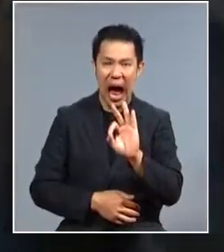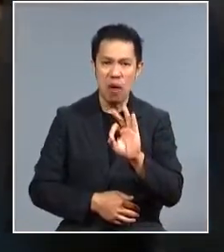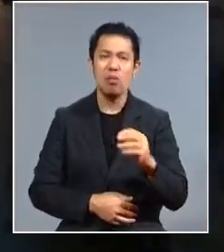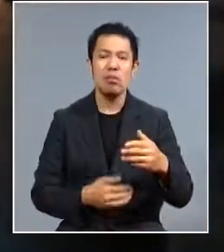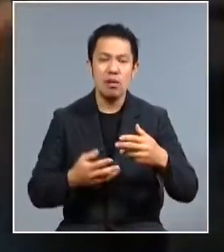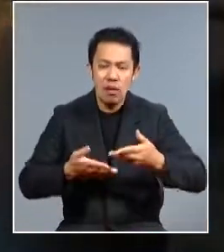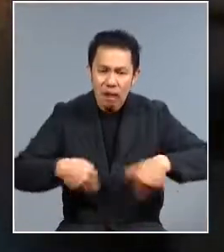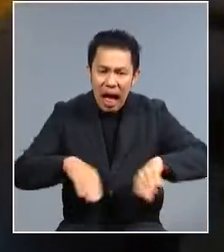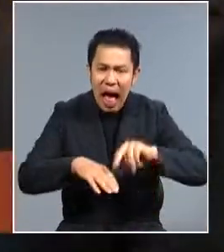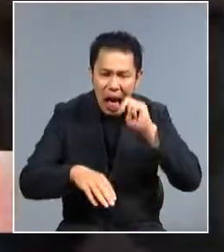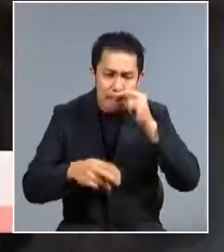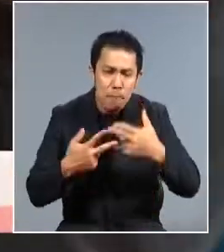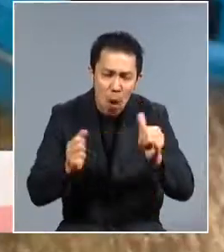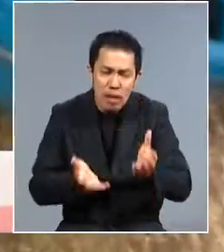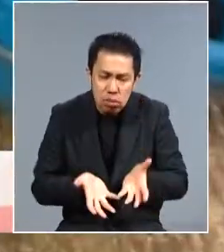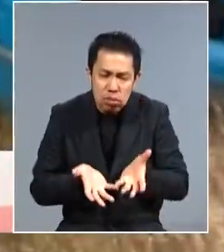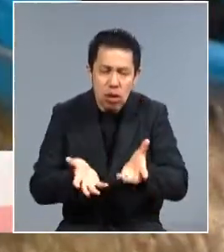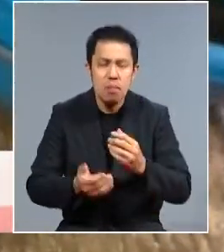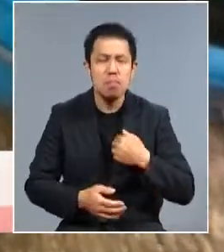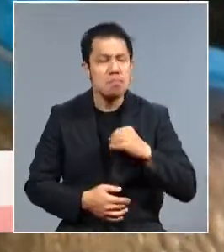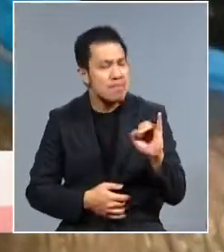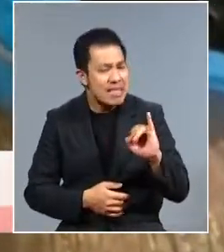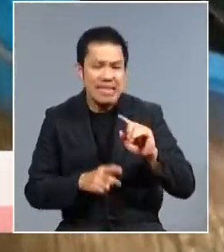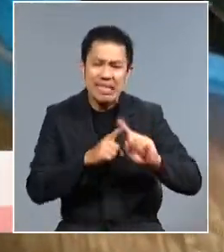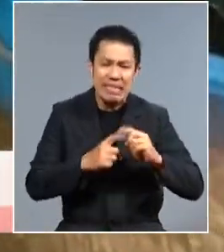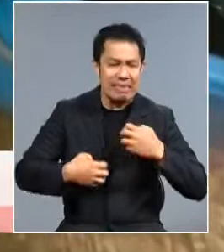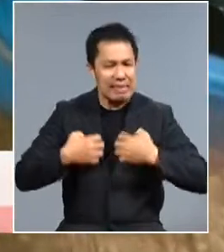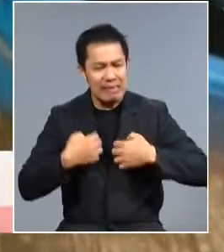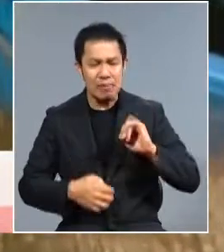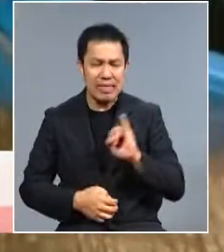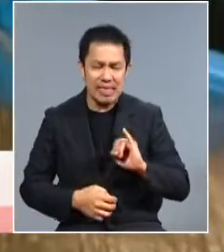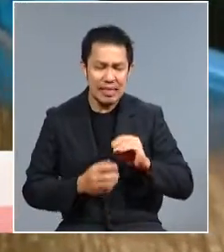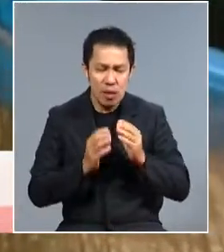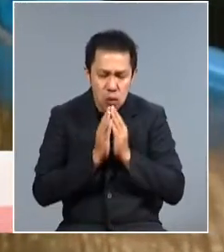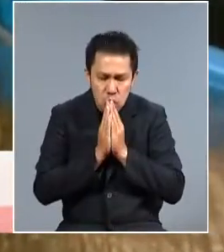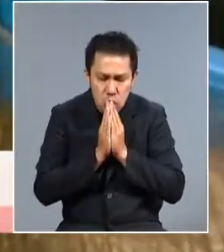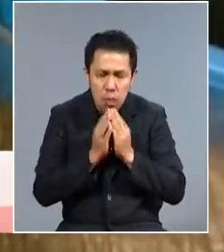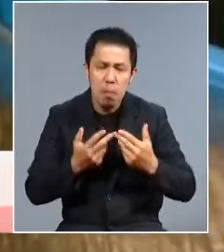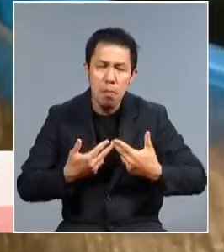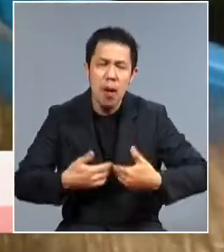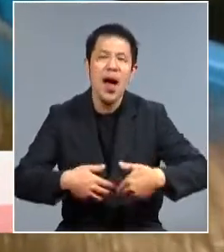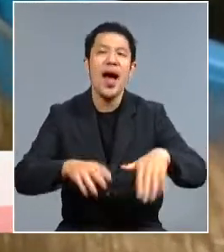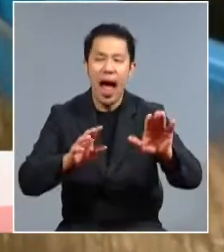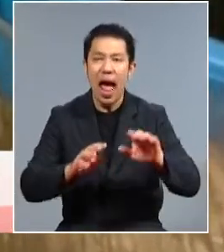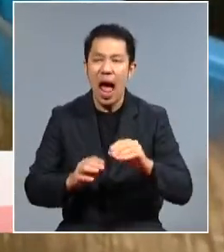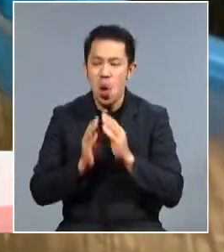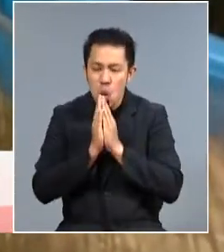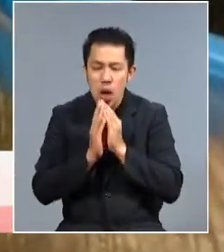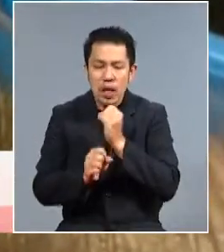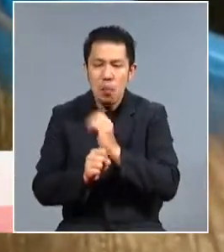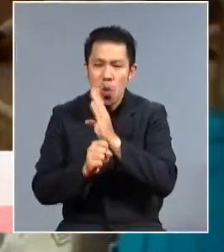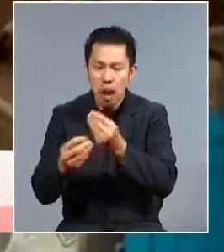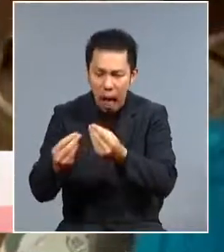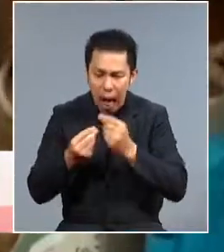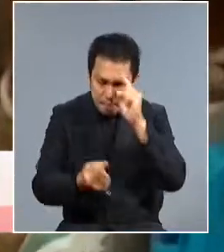ทั้งนี้เป็นการสะเดาะเคราะห์ปล่อยทุกข์ปล่อยโศกออกไปแล้วก็อธิษฐานขอพรให้ผลบุญที่ทำไปขอให้เจอหวย